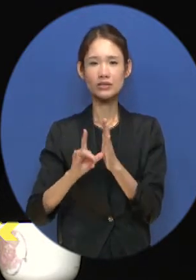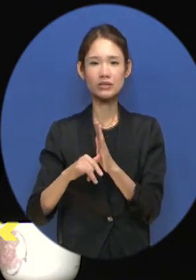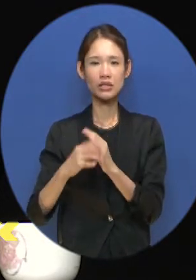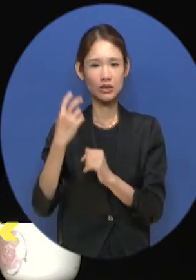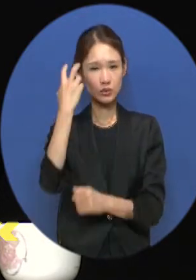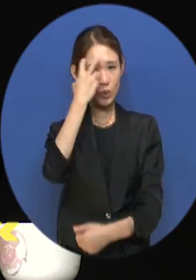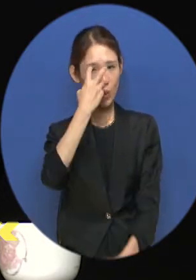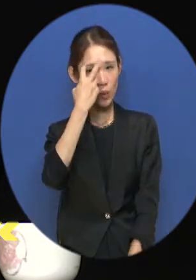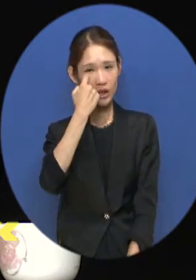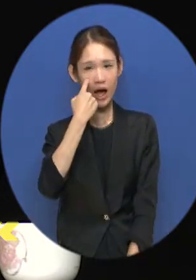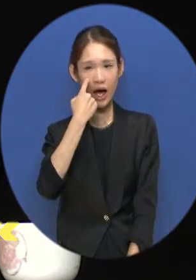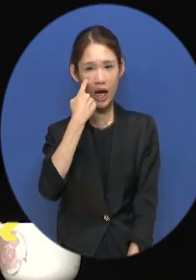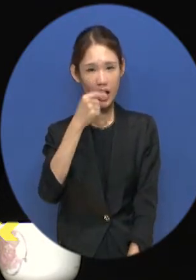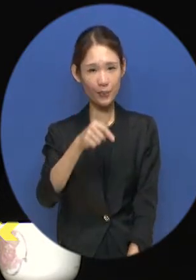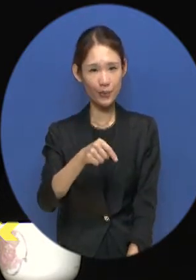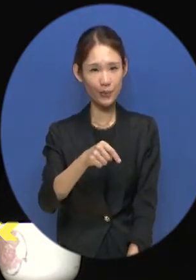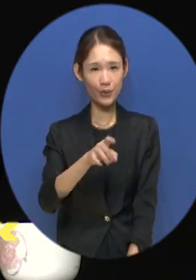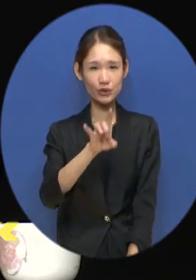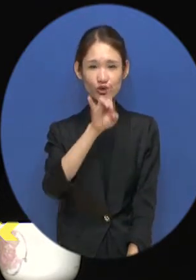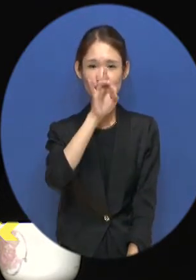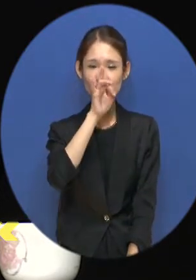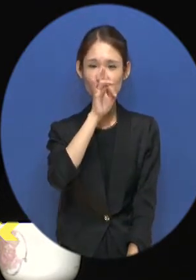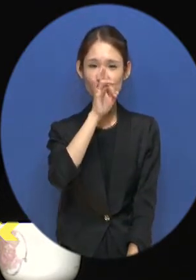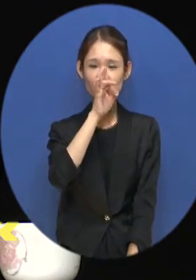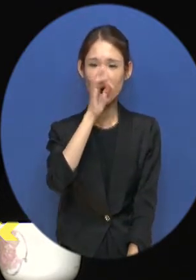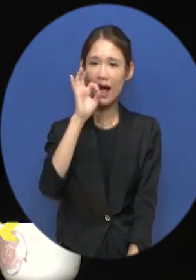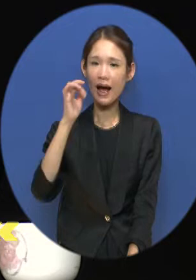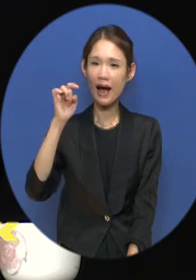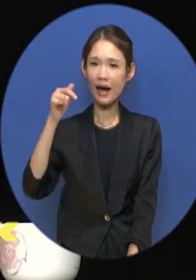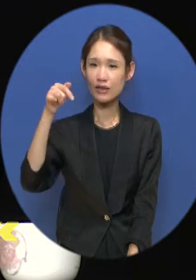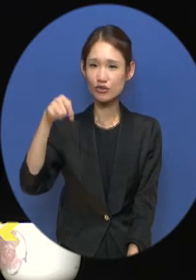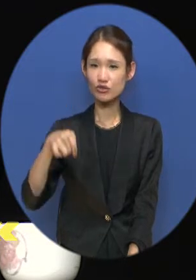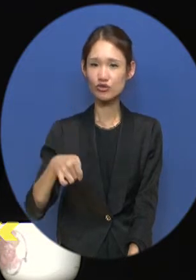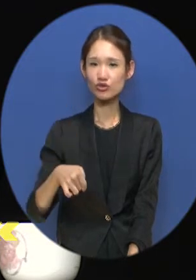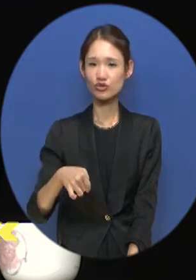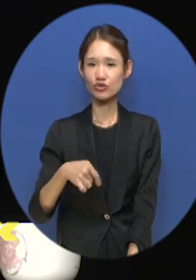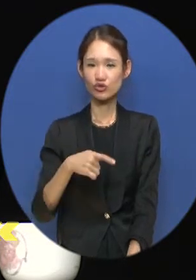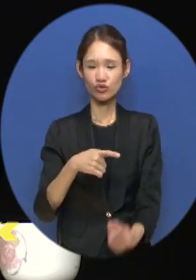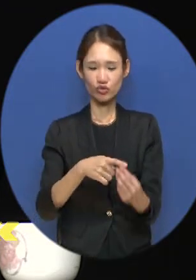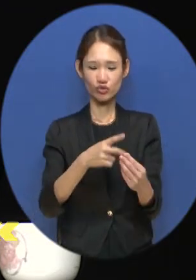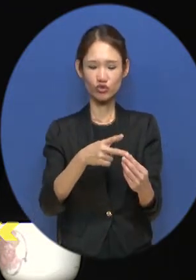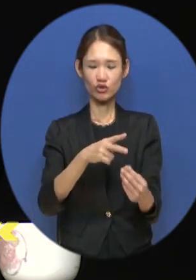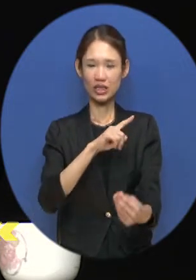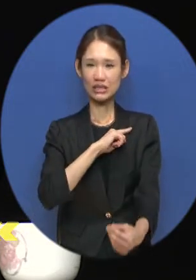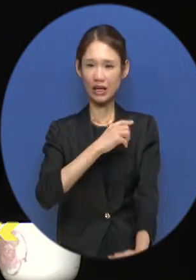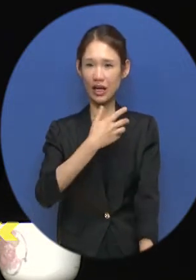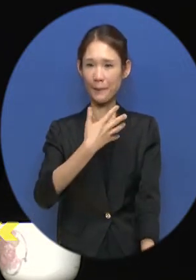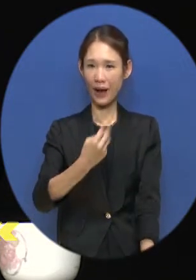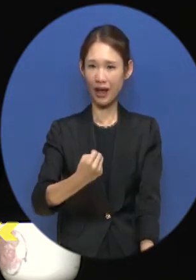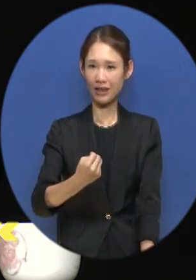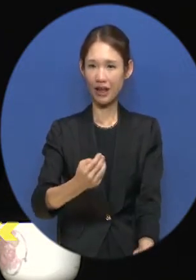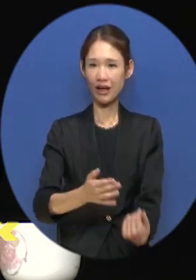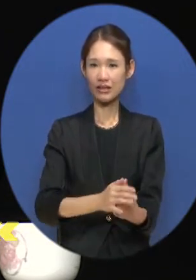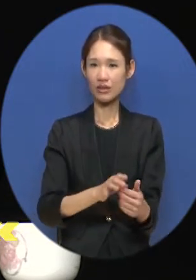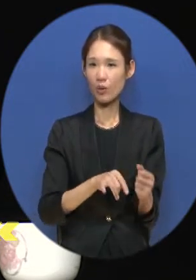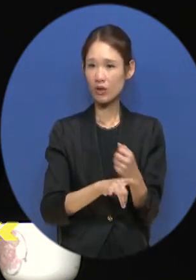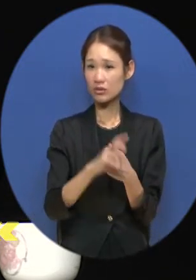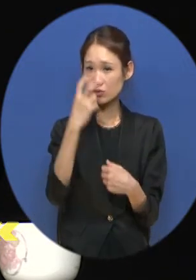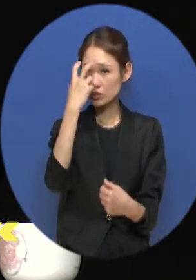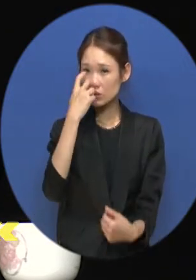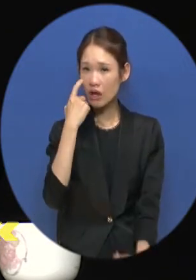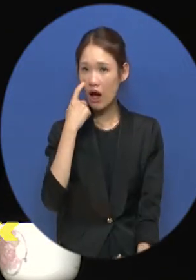해보니까 중앙청력하고 안국력 이게 네. 가장 높았어요. 네. 그래서 이제 거기 원인을 조사해